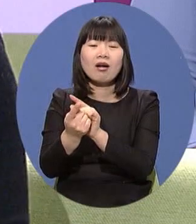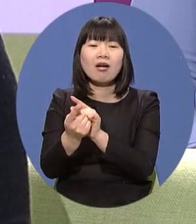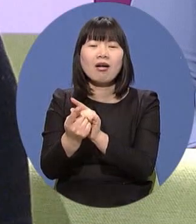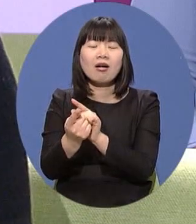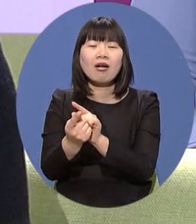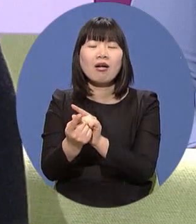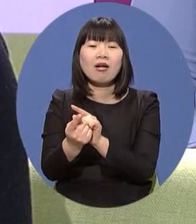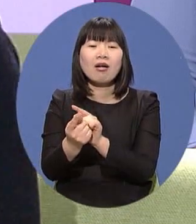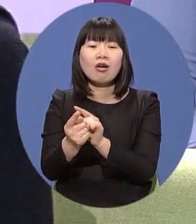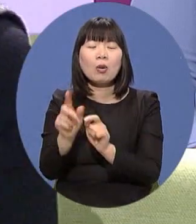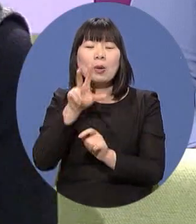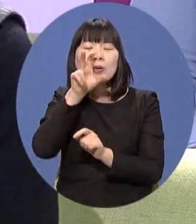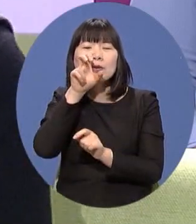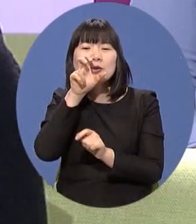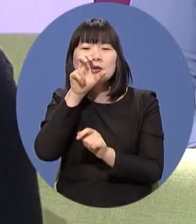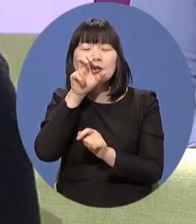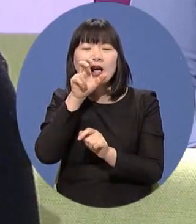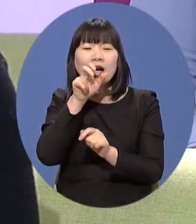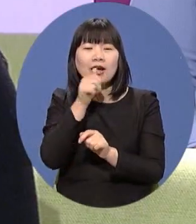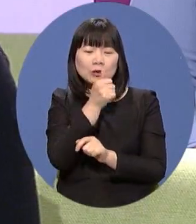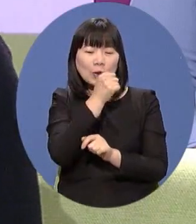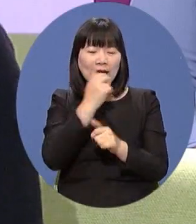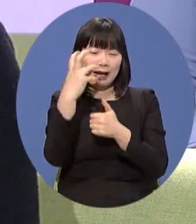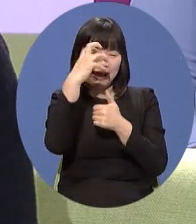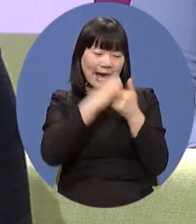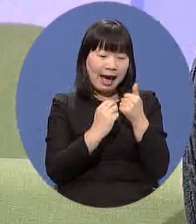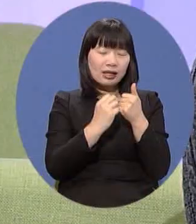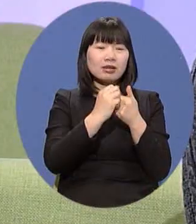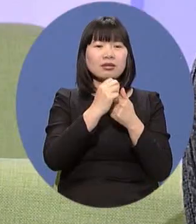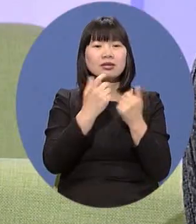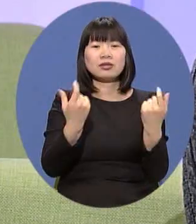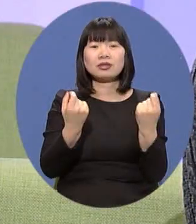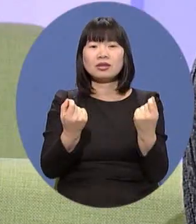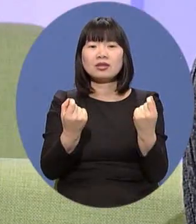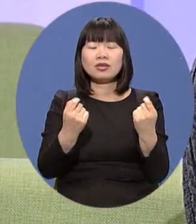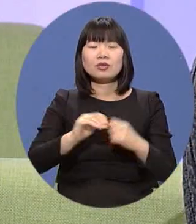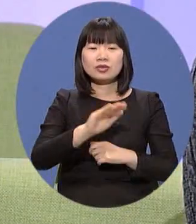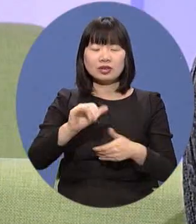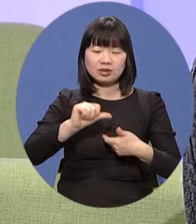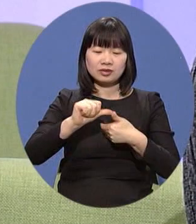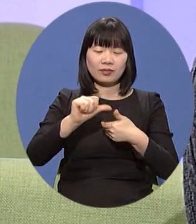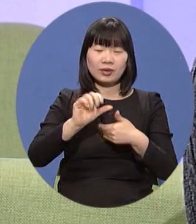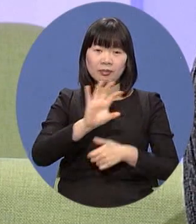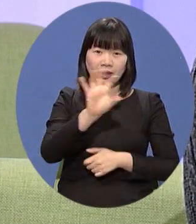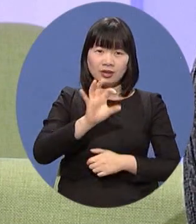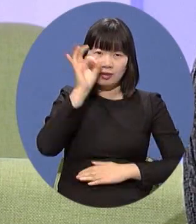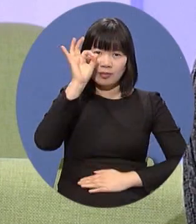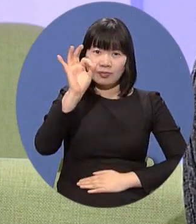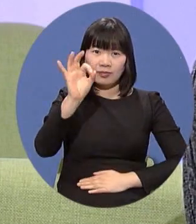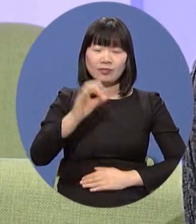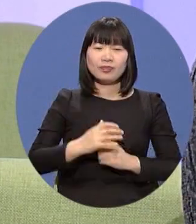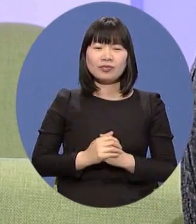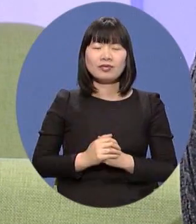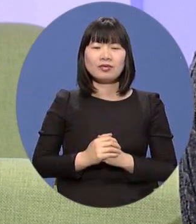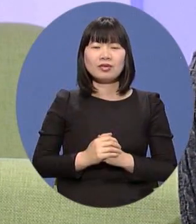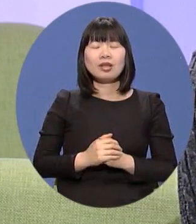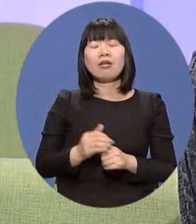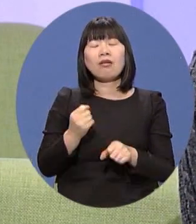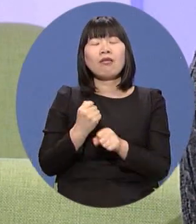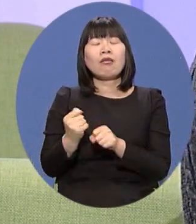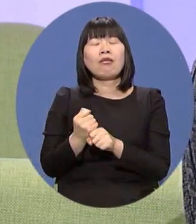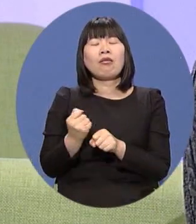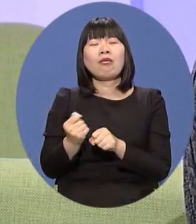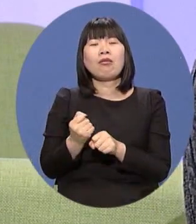그러면 그 쥐가 고양이를 핥힌단 말이에요. 네. 그래서 지금 우리 지용이의 패턴은 어떠냐면은 아